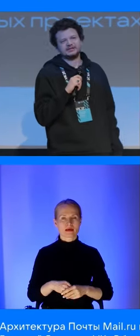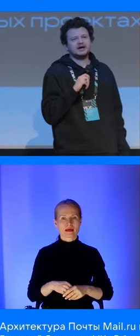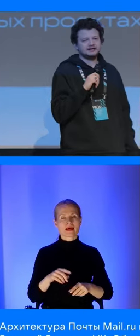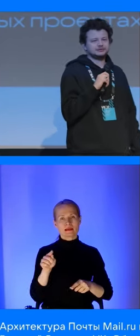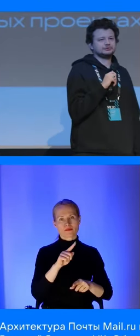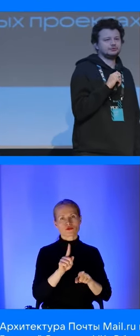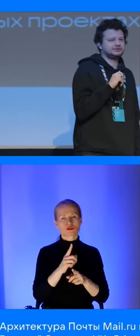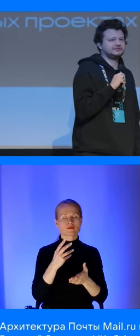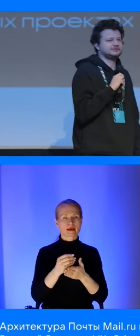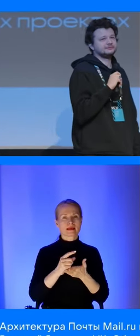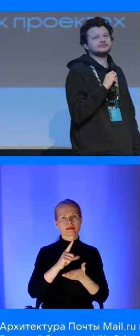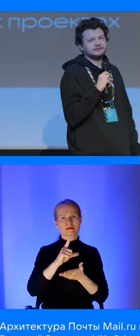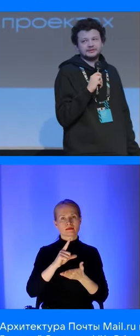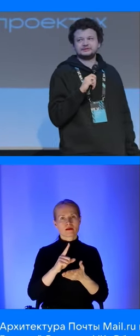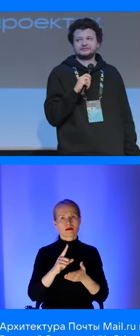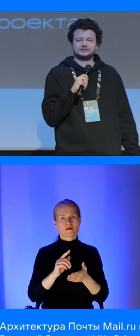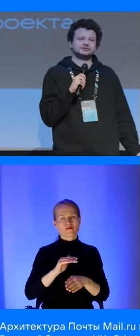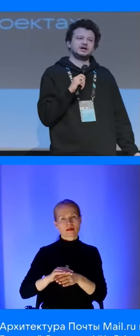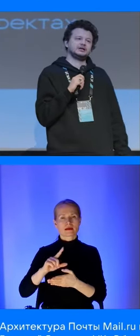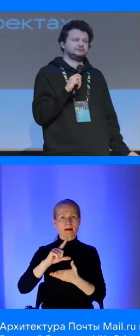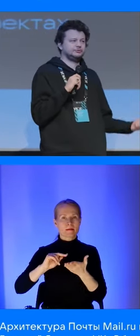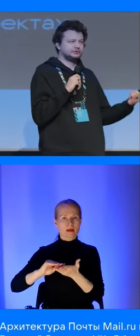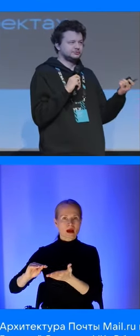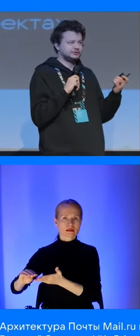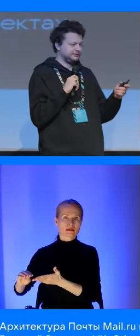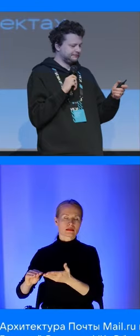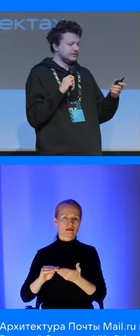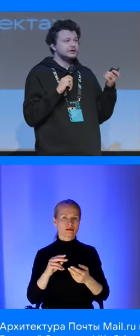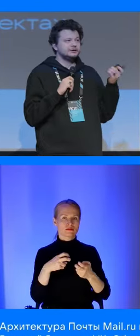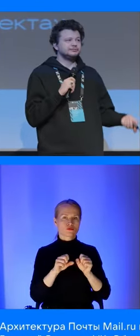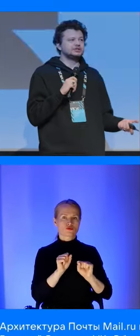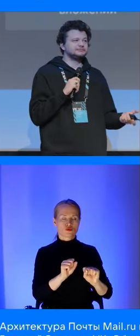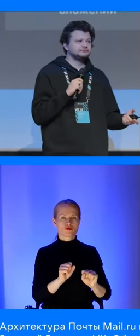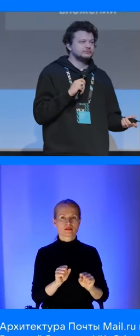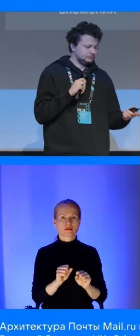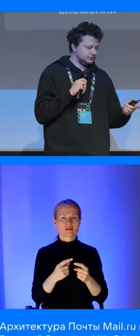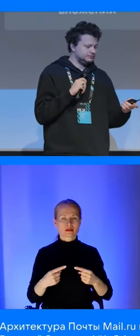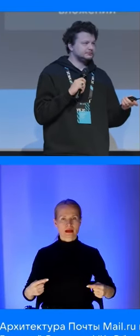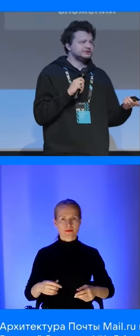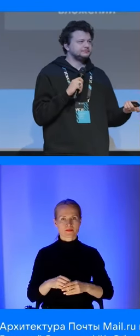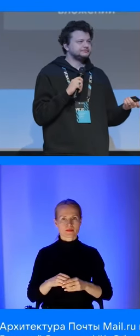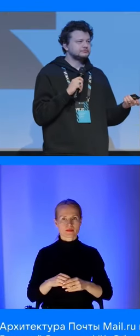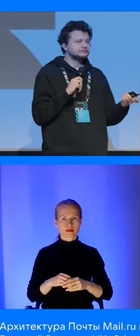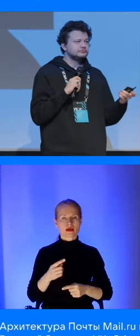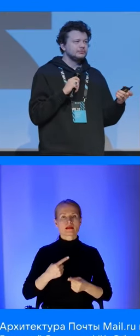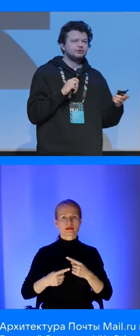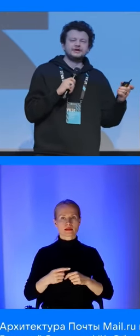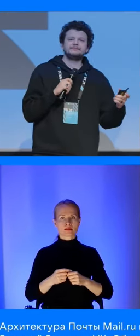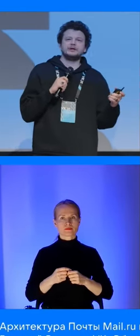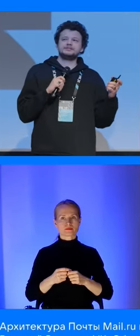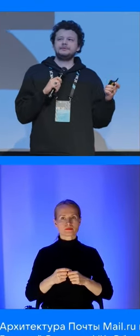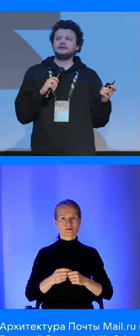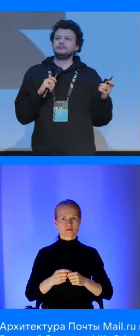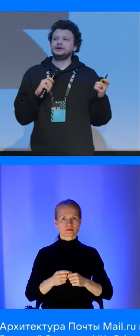тоже есть отказоустойчивость. В современных во всех движках это все предусмотрено. Идем дальше. Оп, назад.